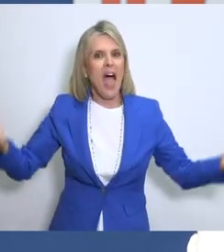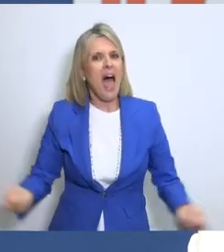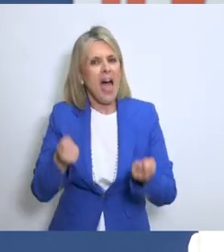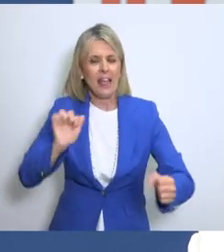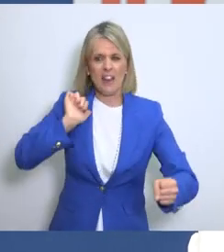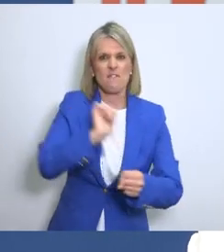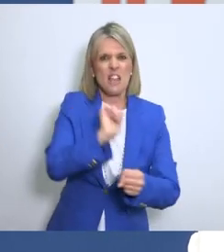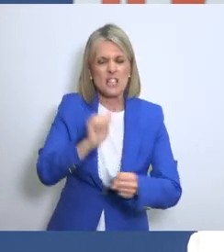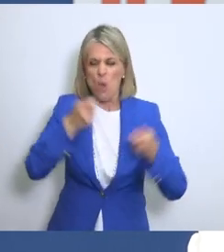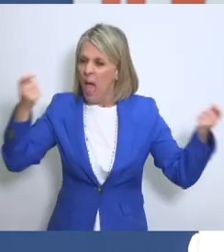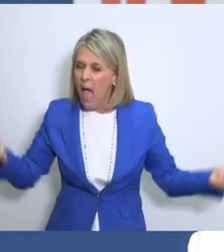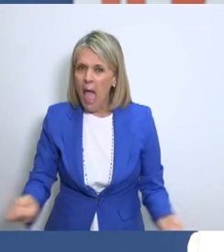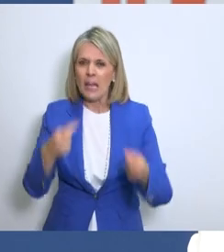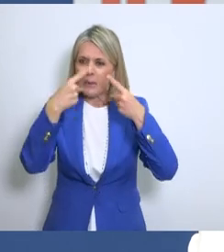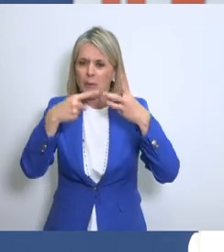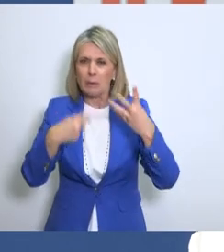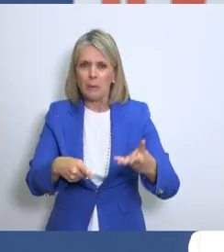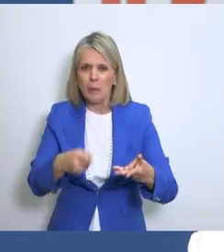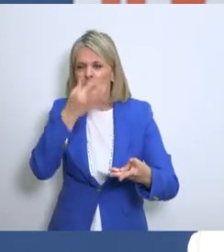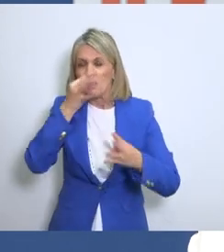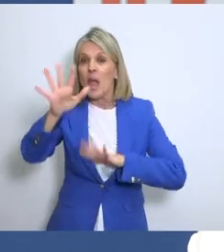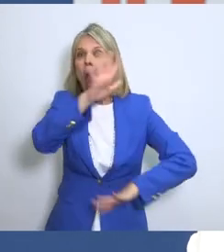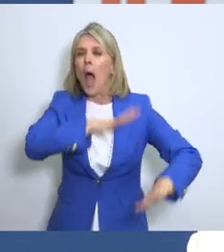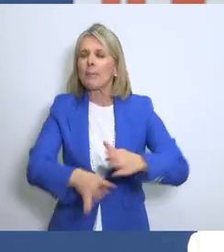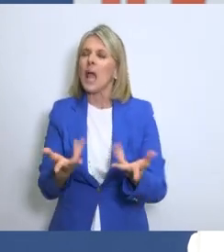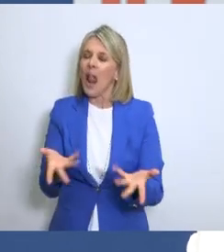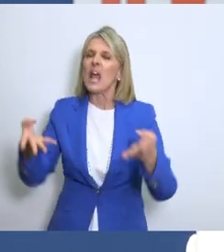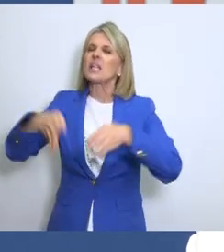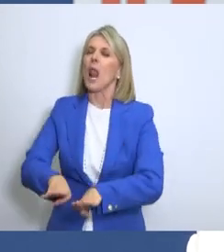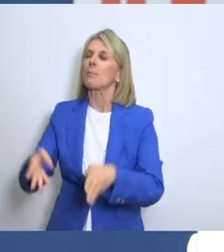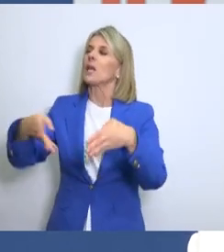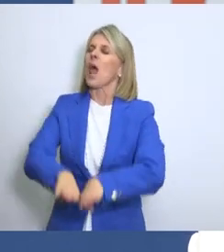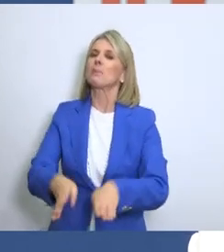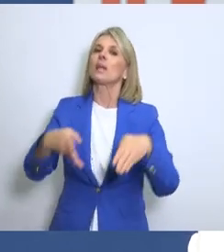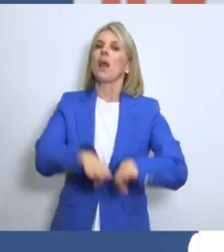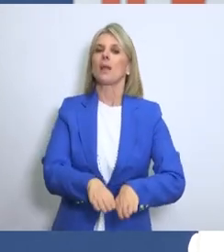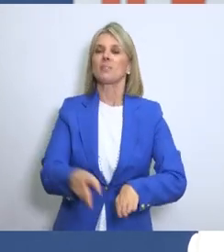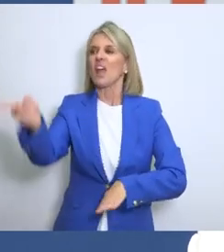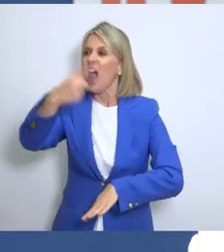το αποτέλεσμα του ενός και μεγαλύτερου σκανδάλου που είναι η ίδια η νεοφιλελεύθερη ταξική